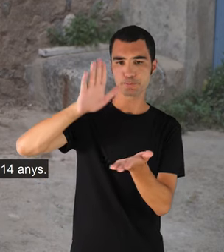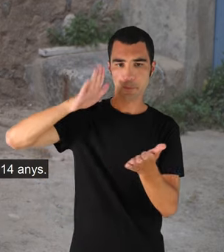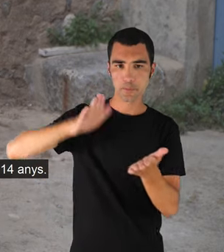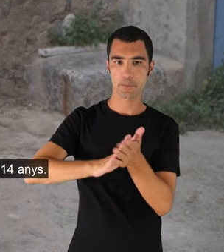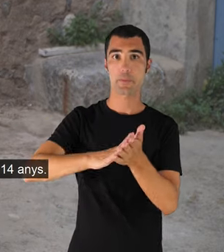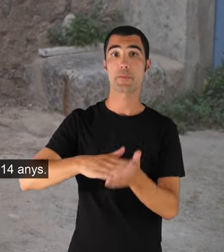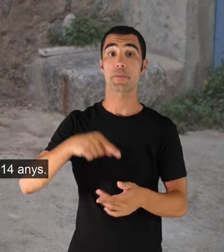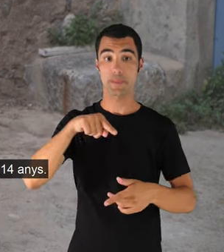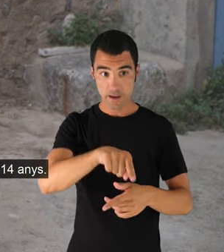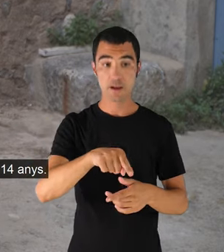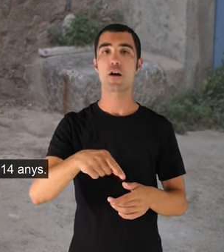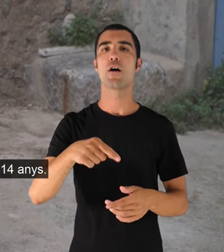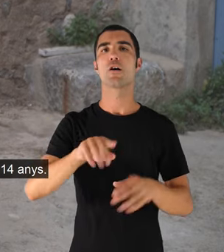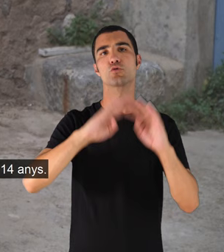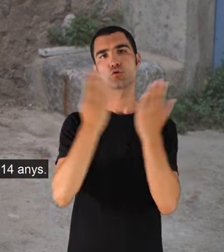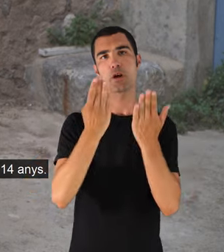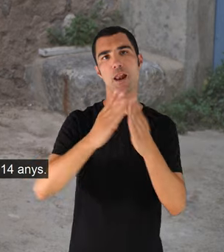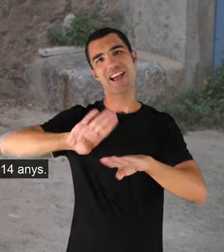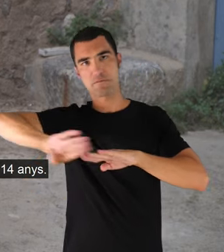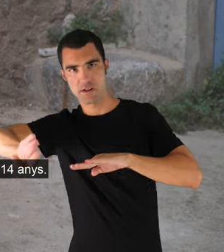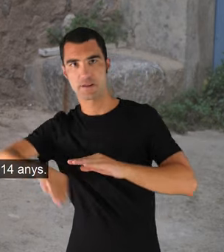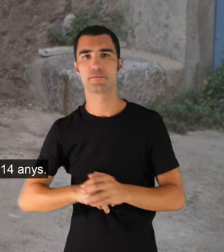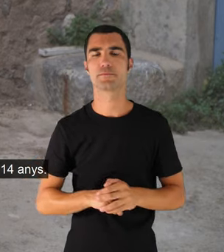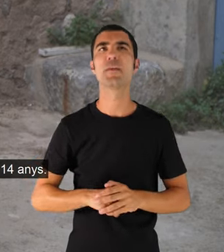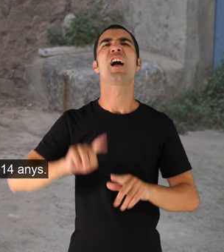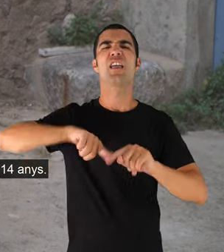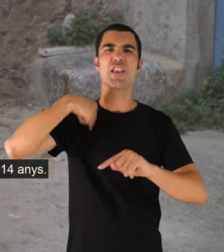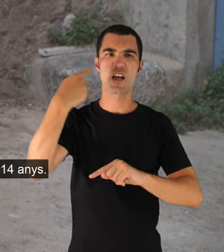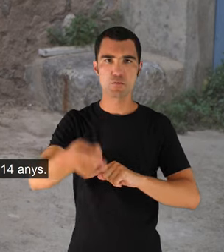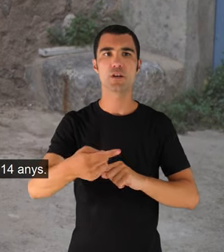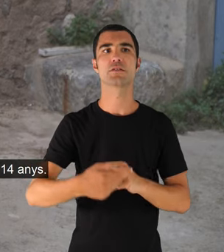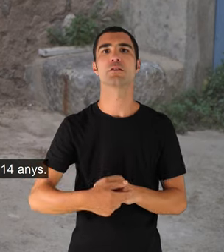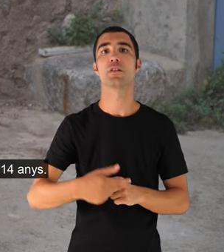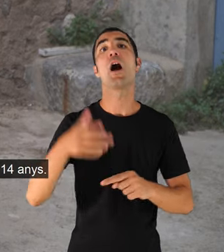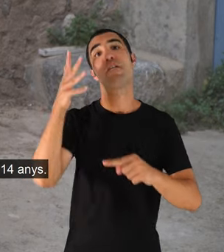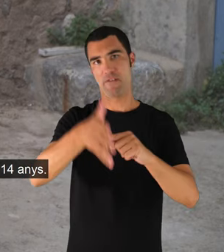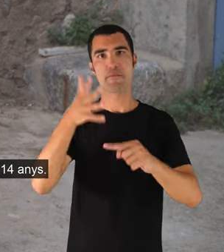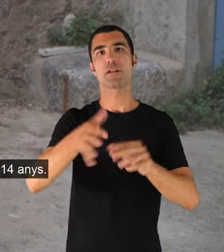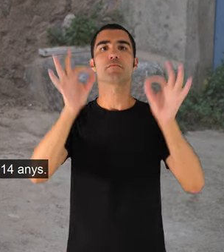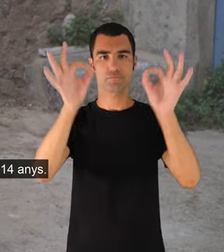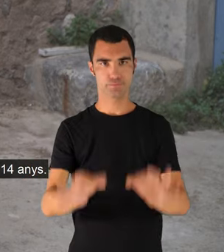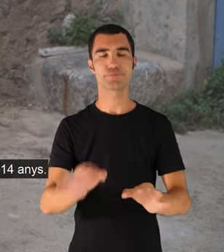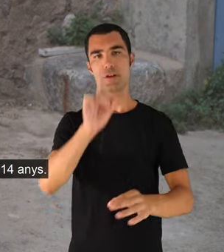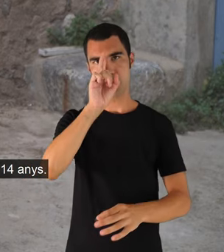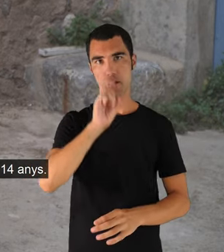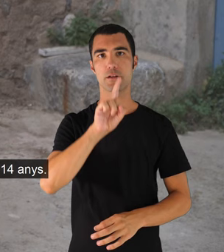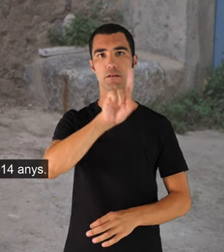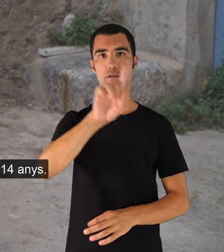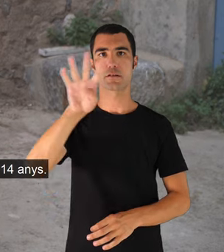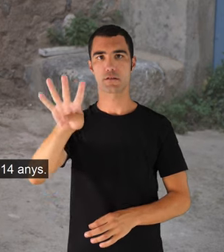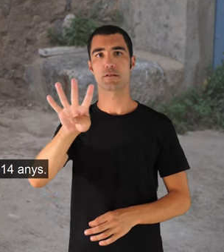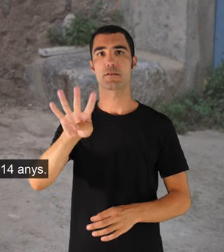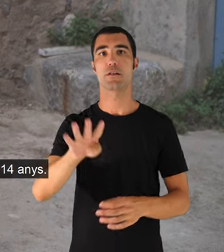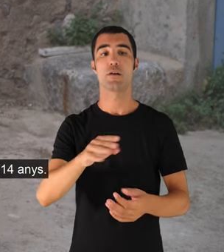l'escola. I després vaig començar a la fàbrica, amb 14 anys, que mos daren el